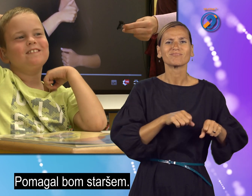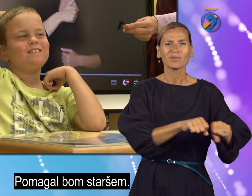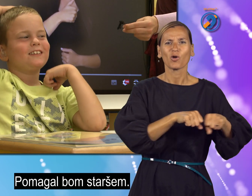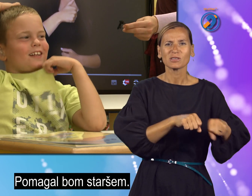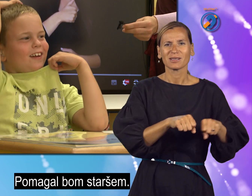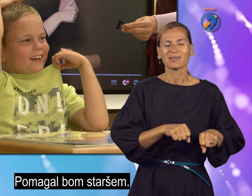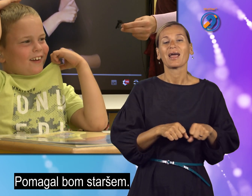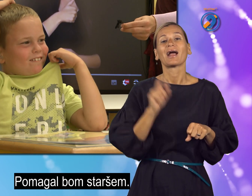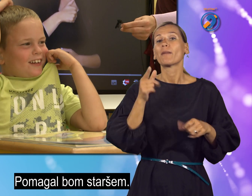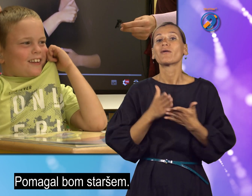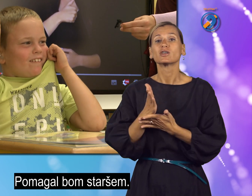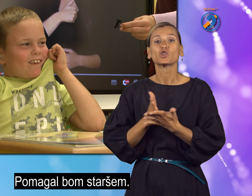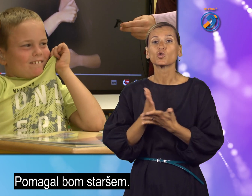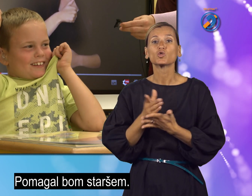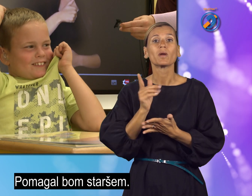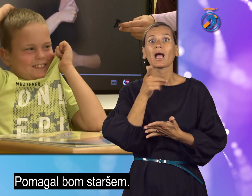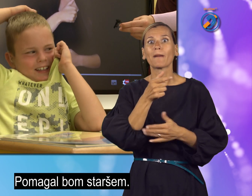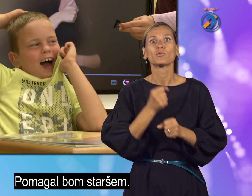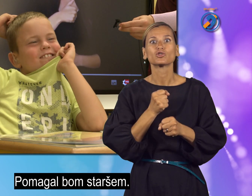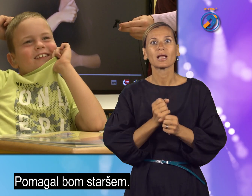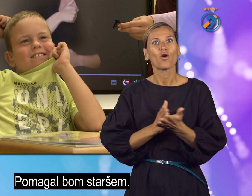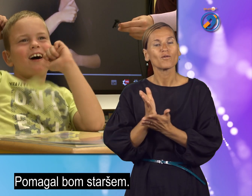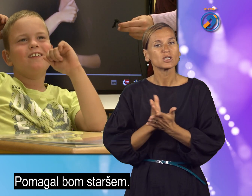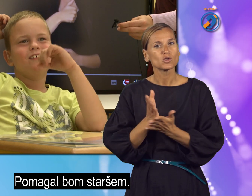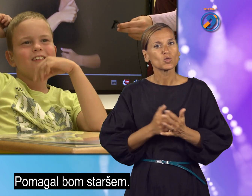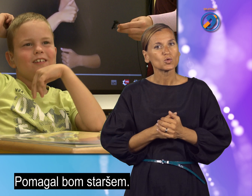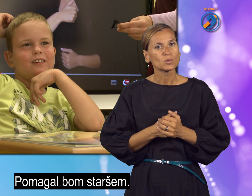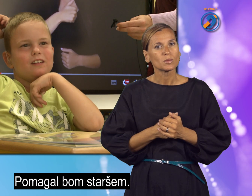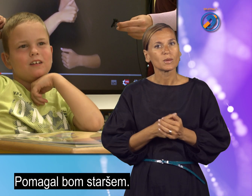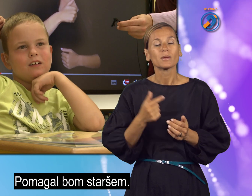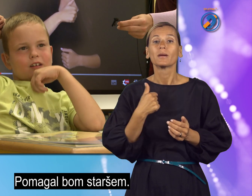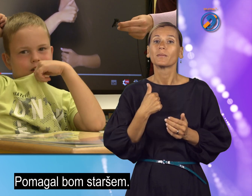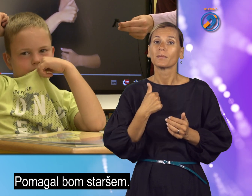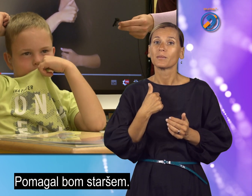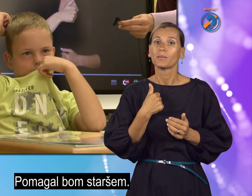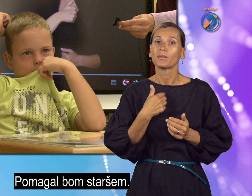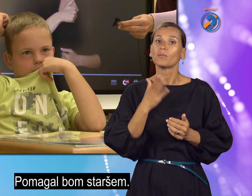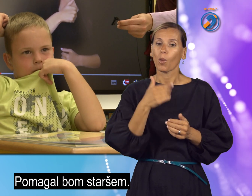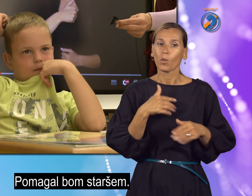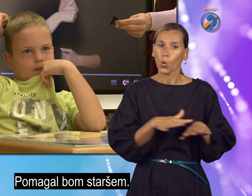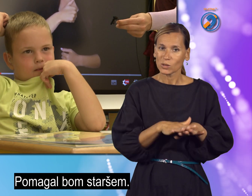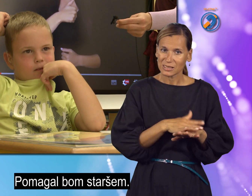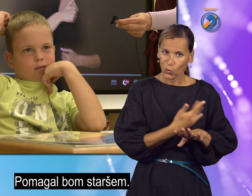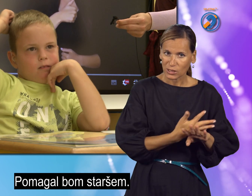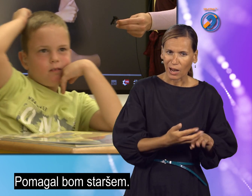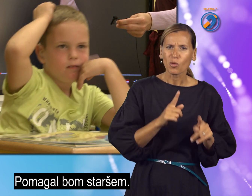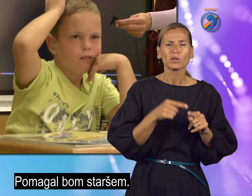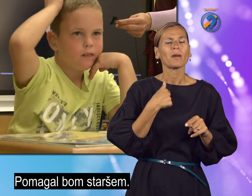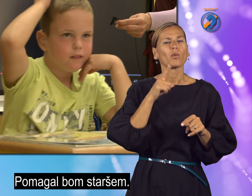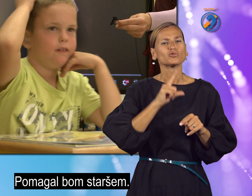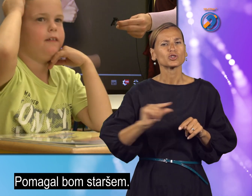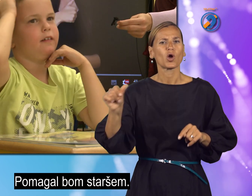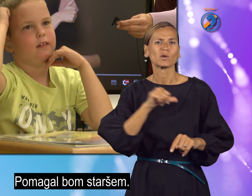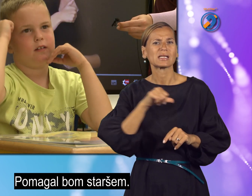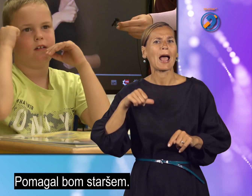pa boš v službi? Potem bom pa šel sam domov. Kaj pa boš delal, ko boš enako kot sta mami in